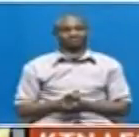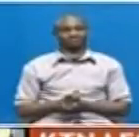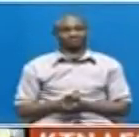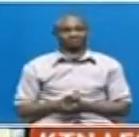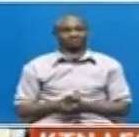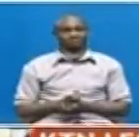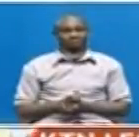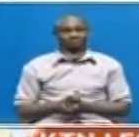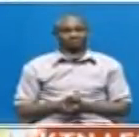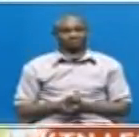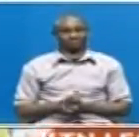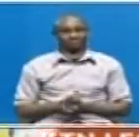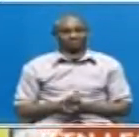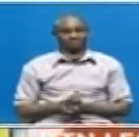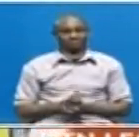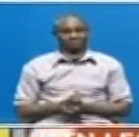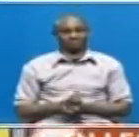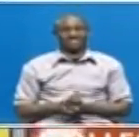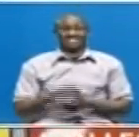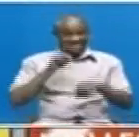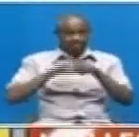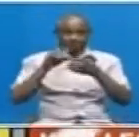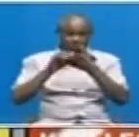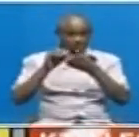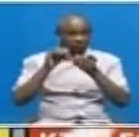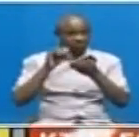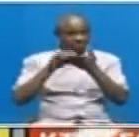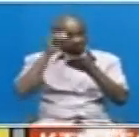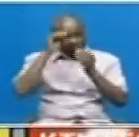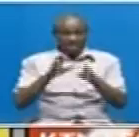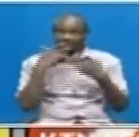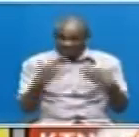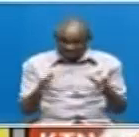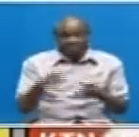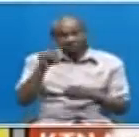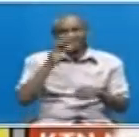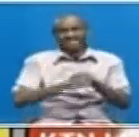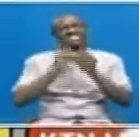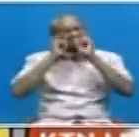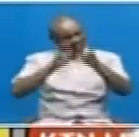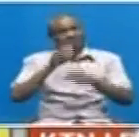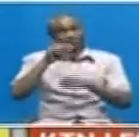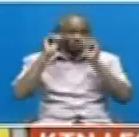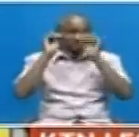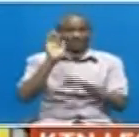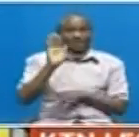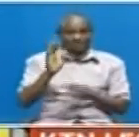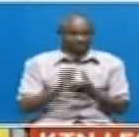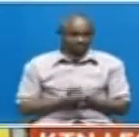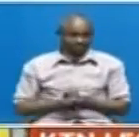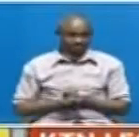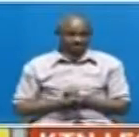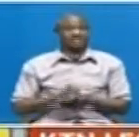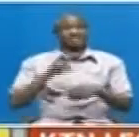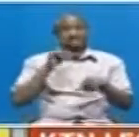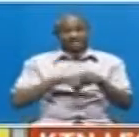barika albasaru wa khasafa alqamar. Mwanafunzi anapokamilisha masomo hayo huwa na zawadi maalum kwa mwalimu wake. Class 1,